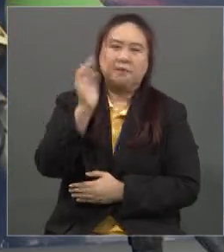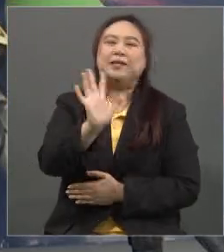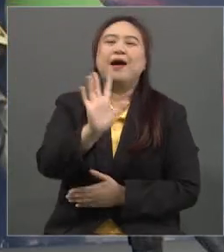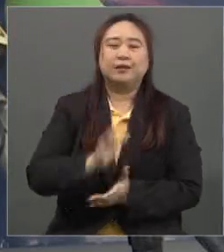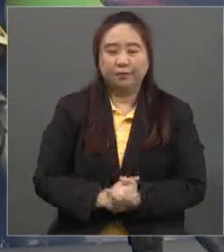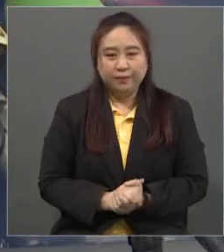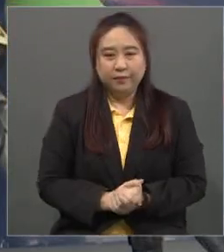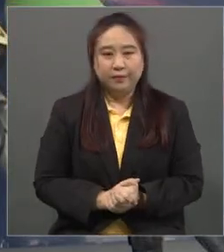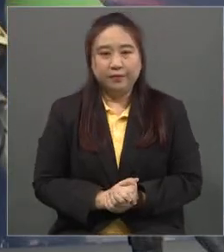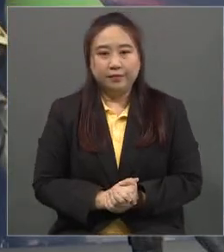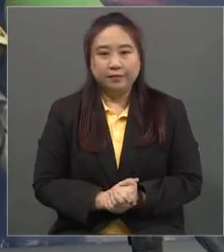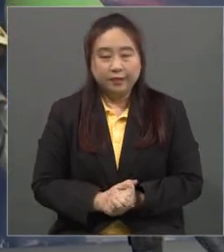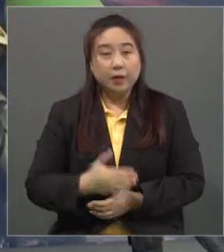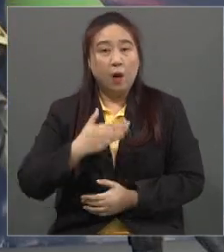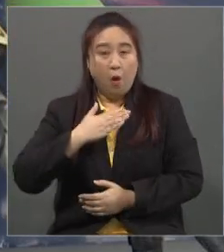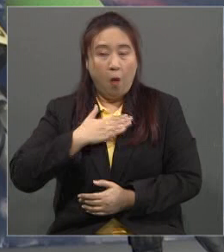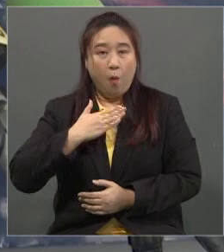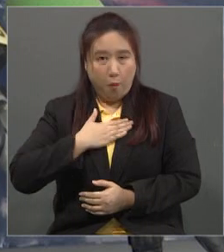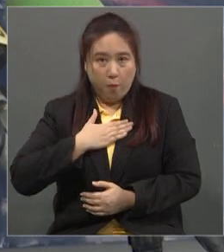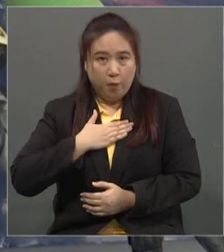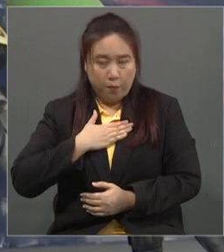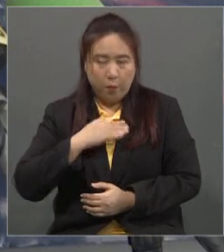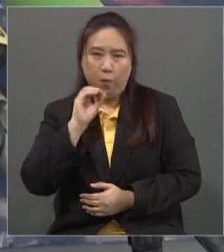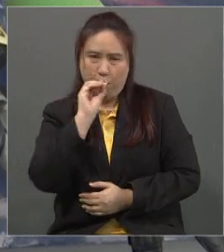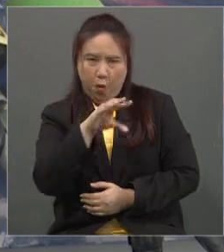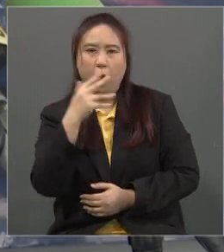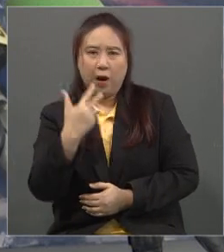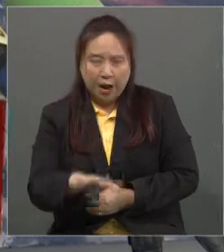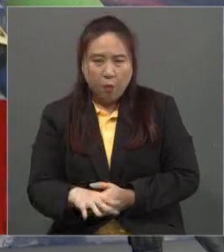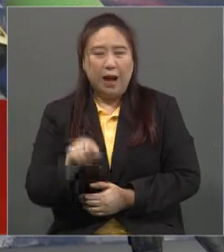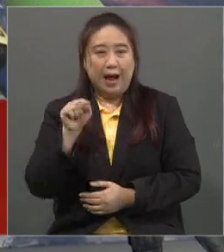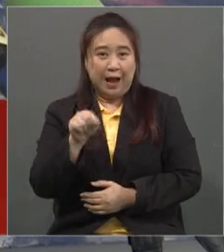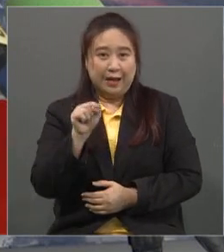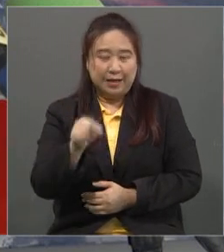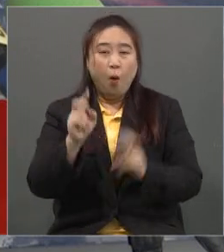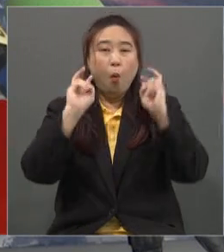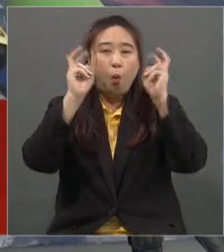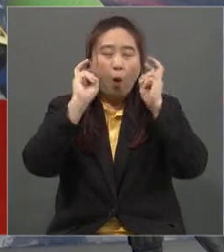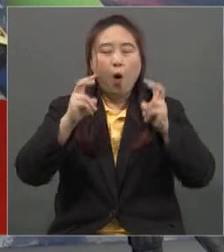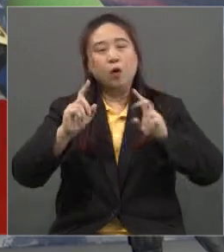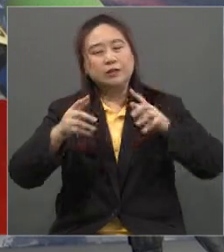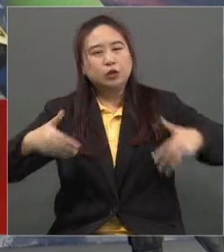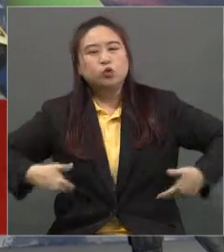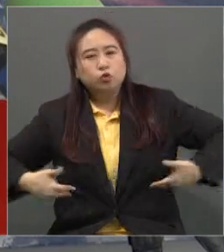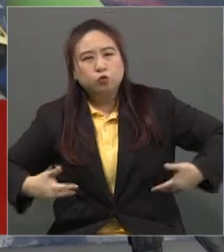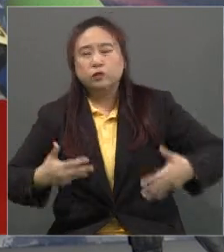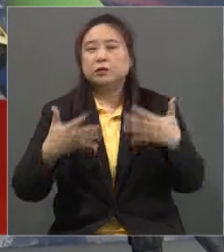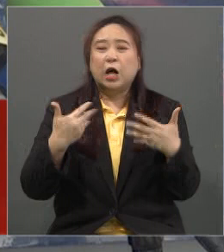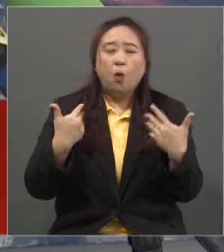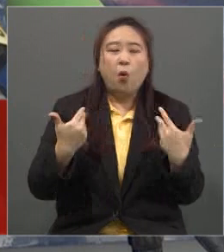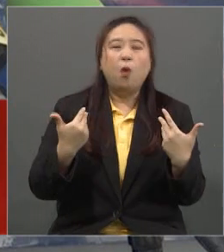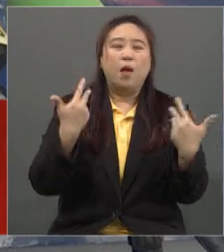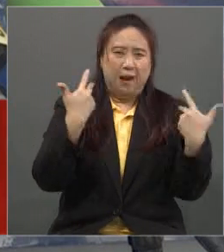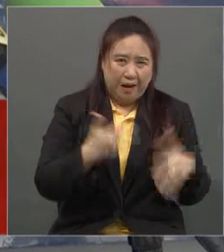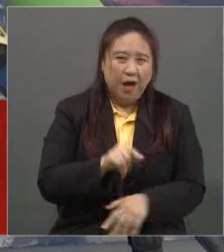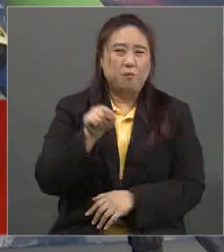และผมยืนยันว่าผมได้ร้องขอไปแล้วว่าสิ่งเหล่านี้ในเรื่องของความสนุกสนานหรืออะไรก็ตามแล้วมันไป